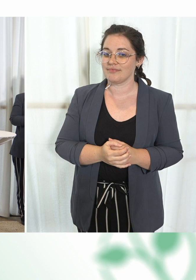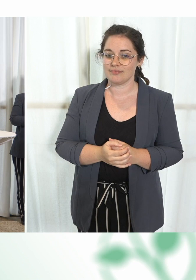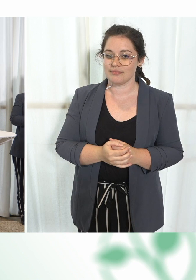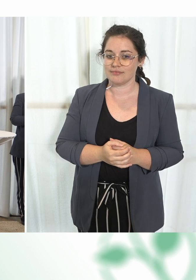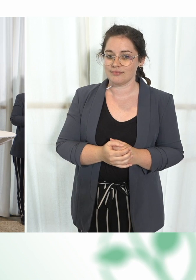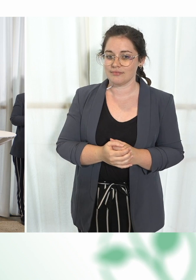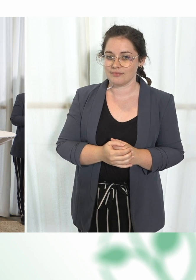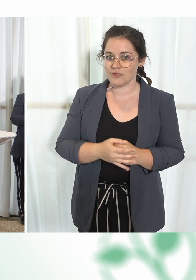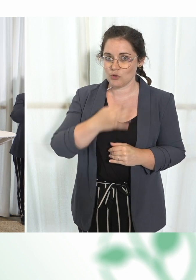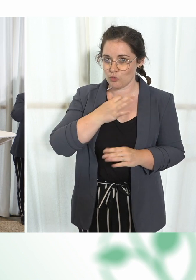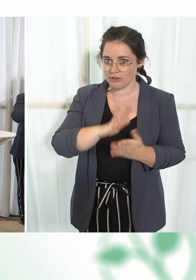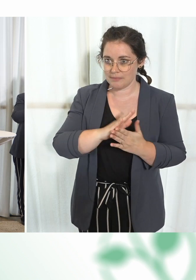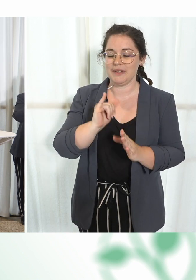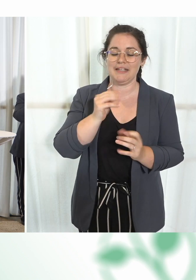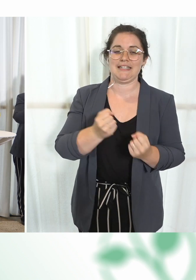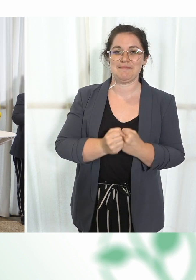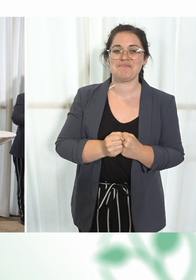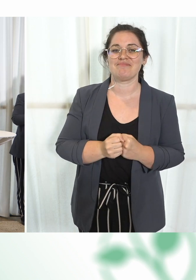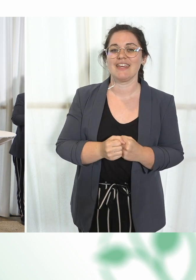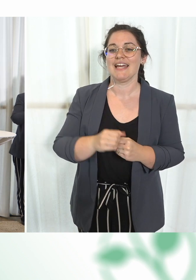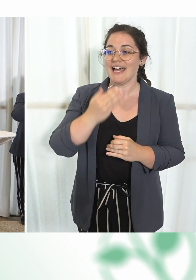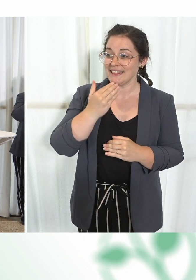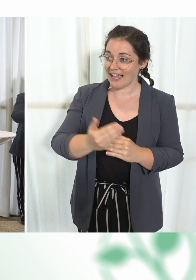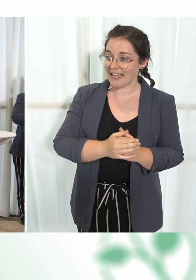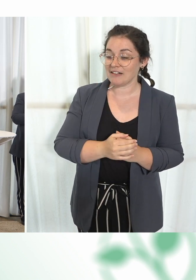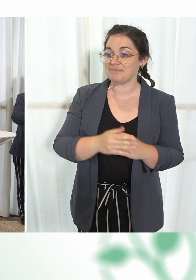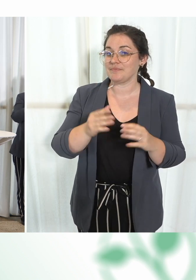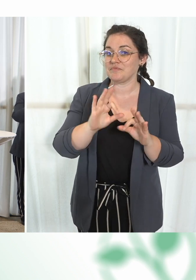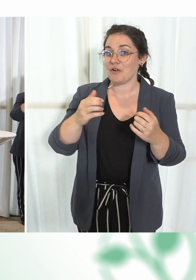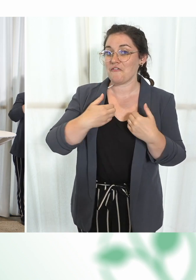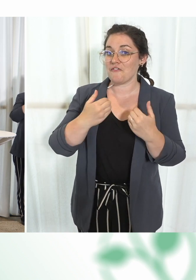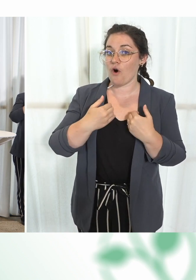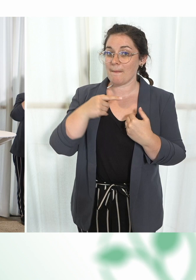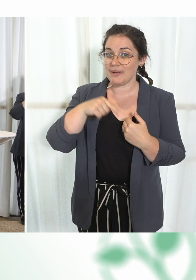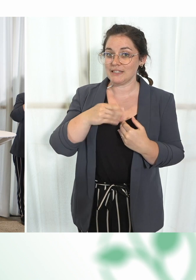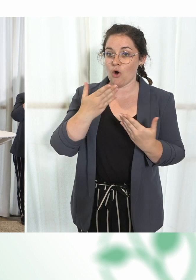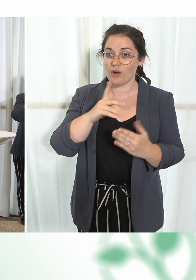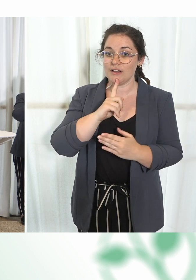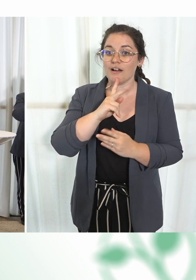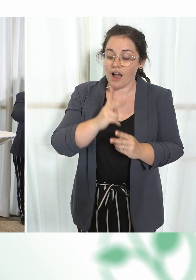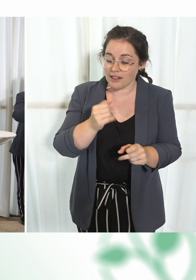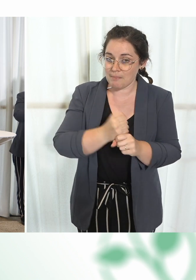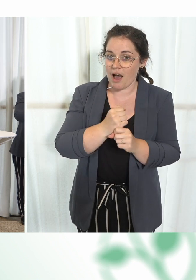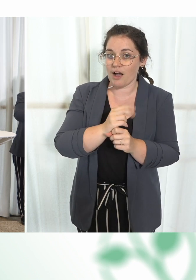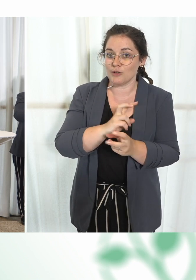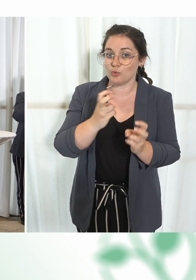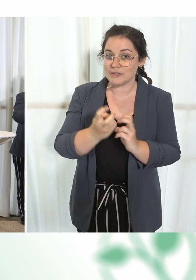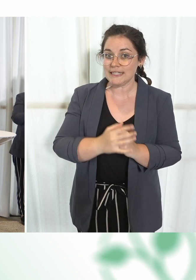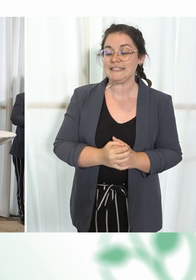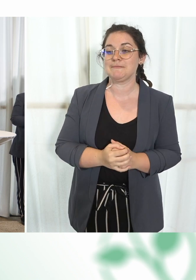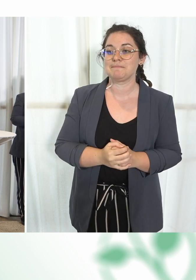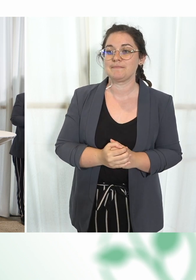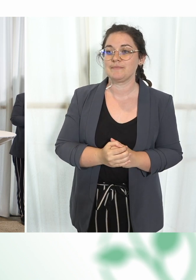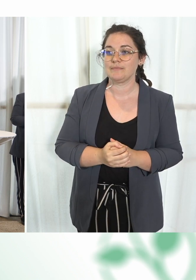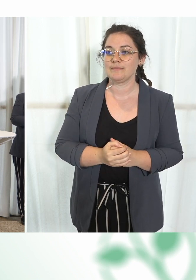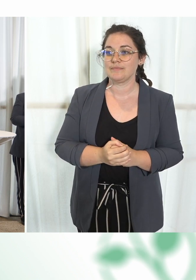Kommt gleich, genau. Ja. So. Oh, super. Dankeschön. Es freut mich, dass wir das heute hier machen können. Ja.